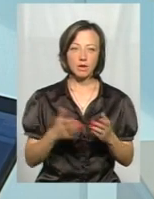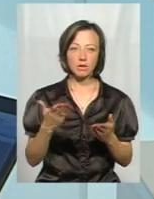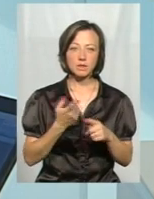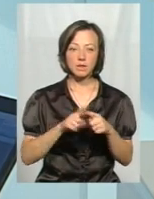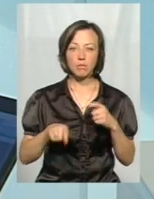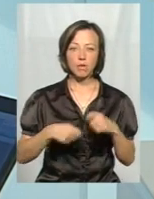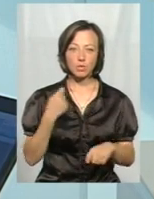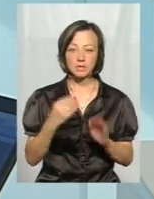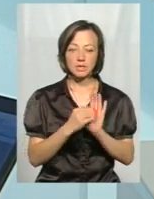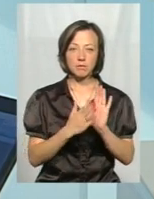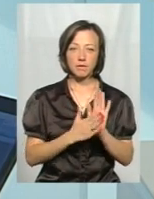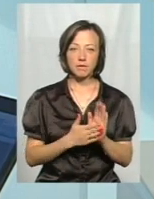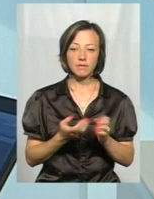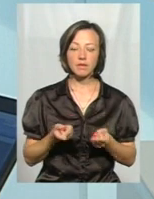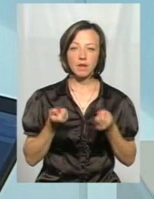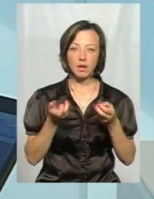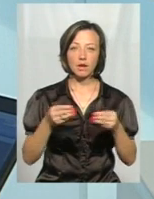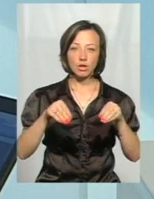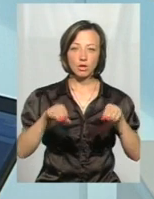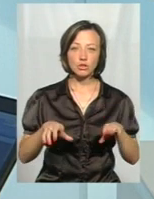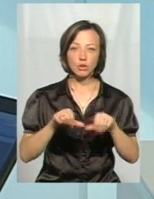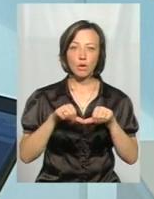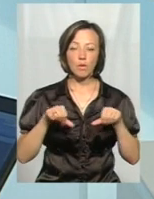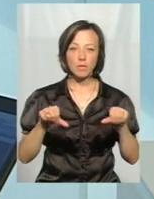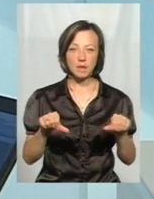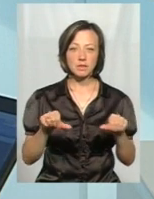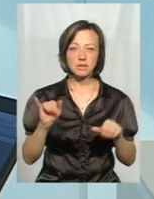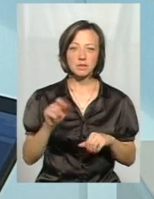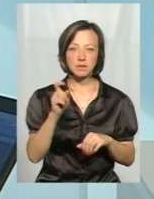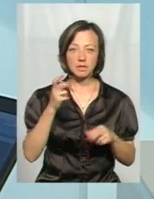записано в декількох рішеннях комісії із